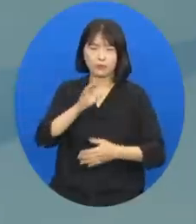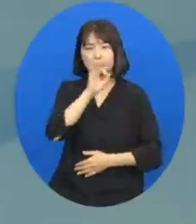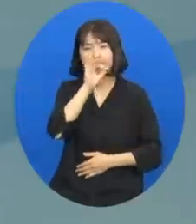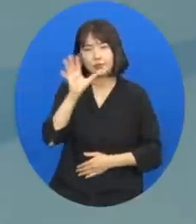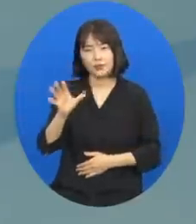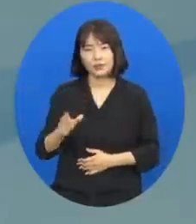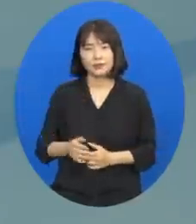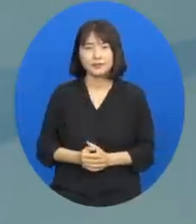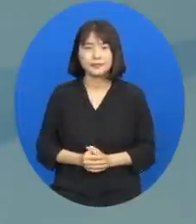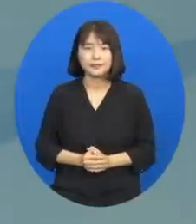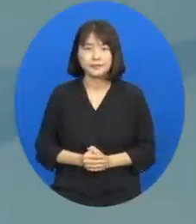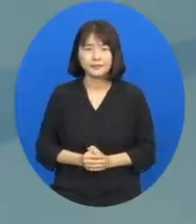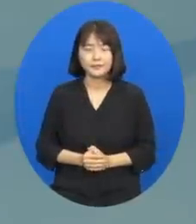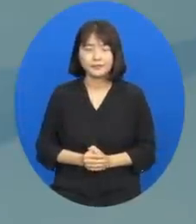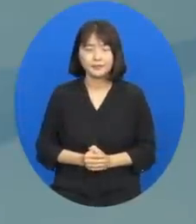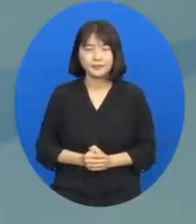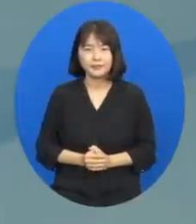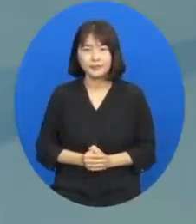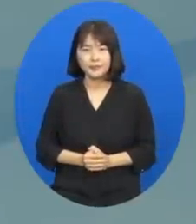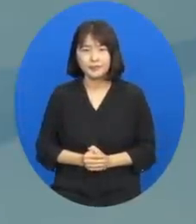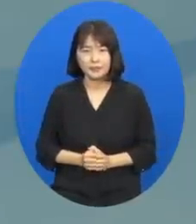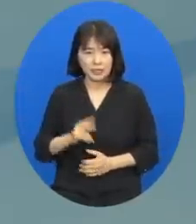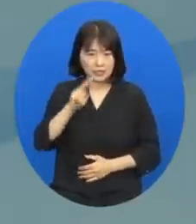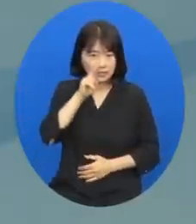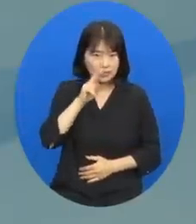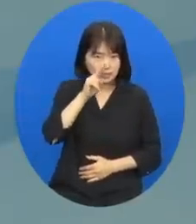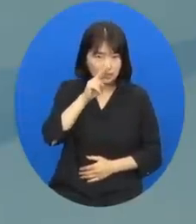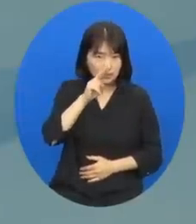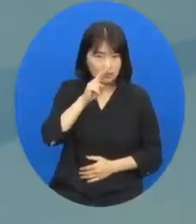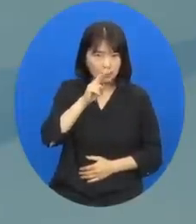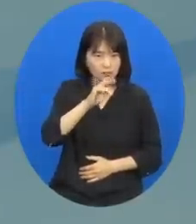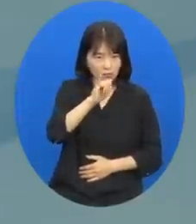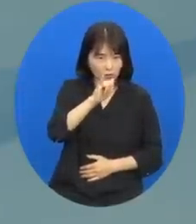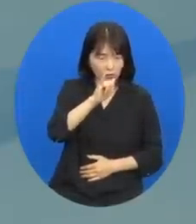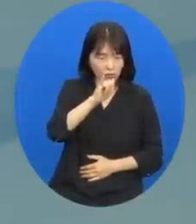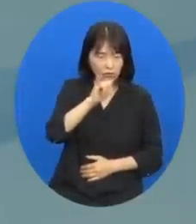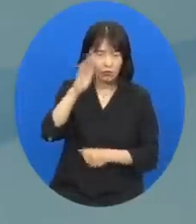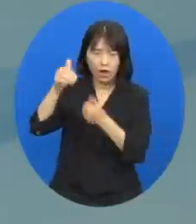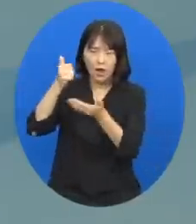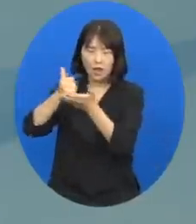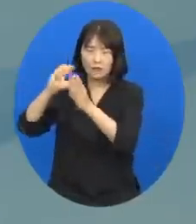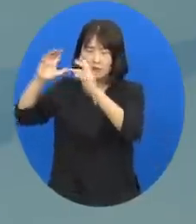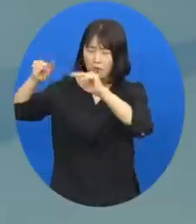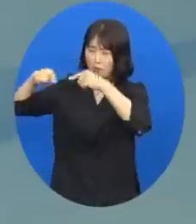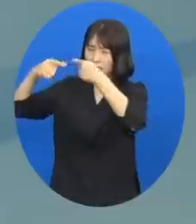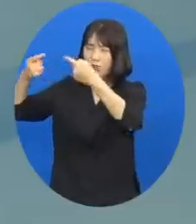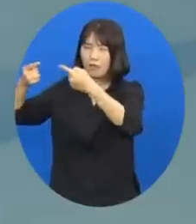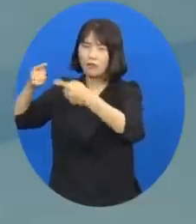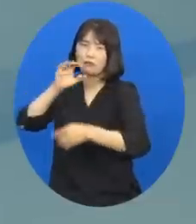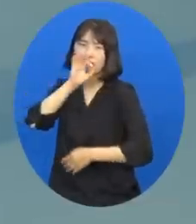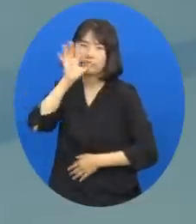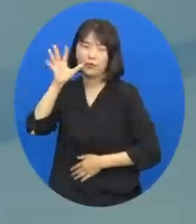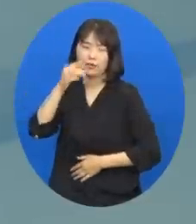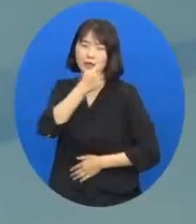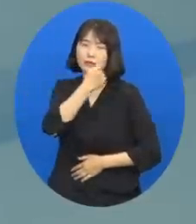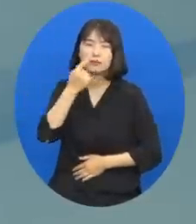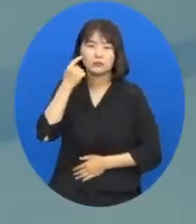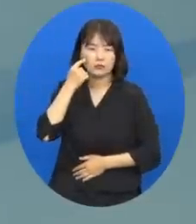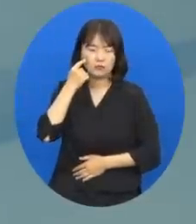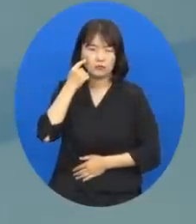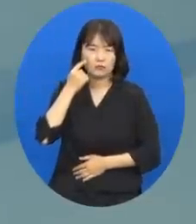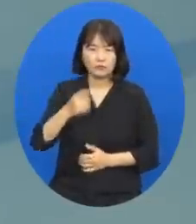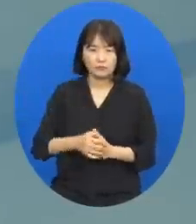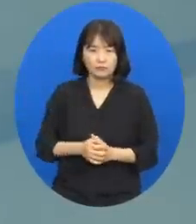상속받지 못할 것입니다 시기심이 있다는 것은 하나님 나라에 들어갈 수 없는 증거 라는 거에요 여러분